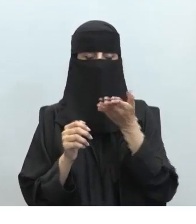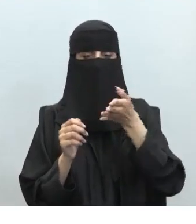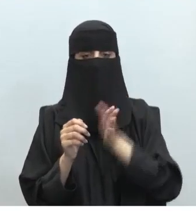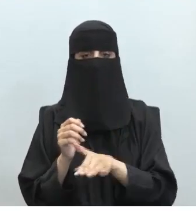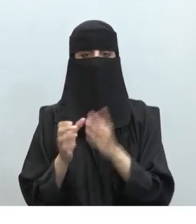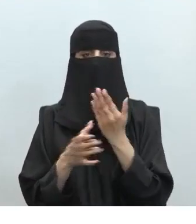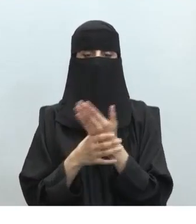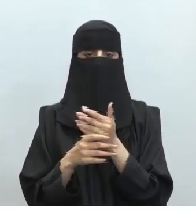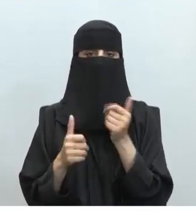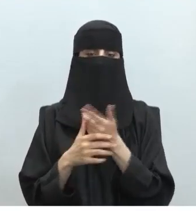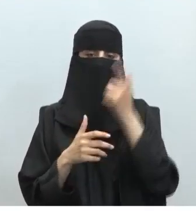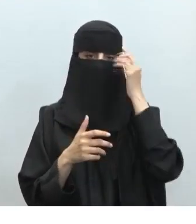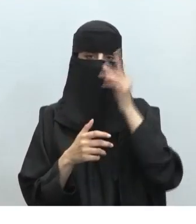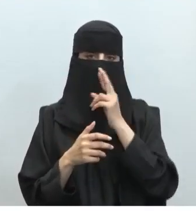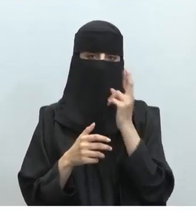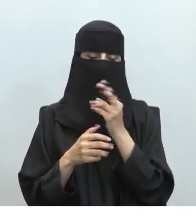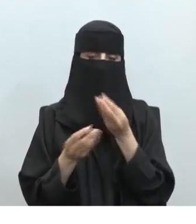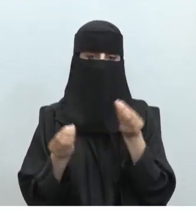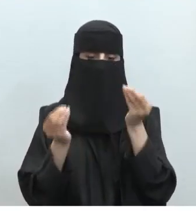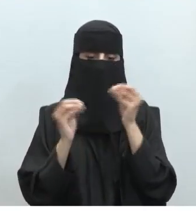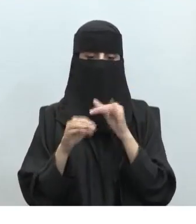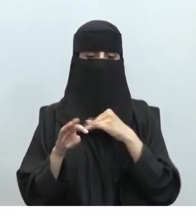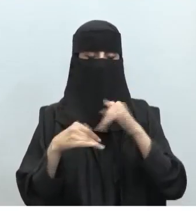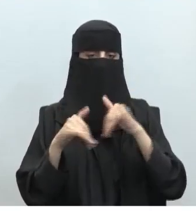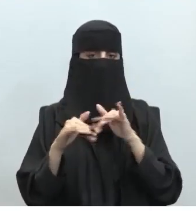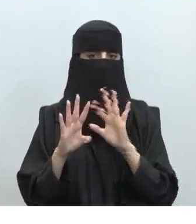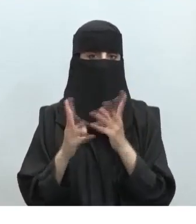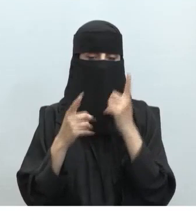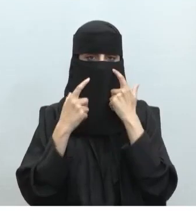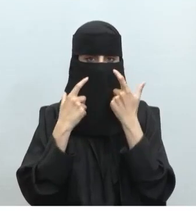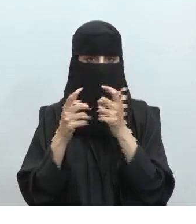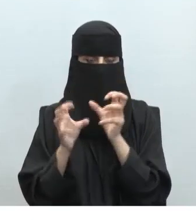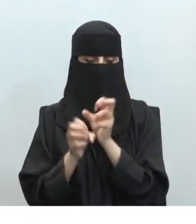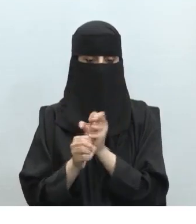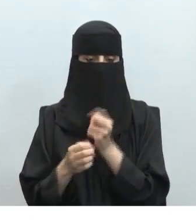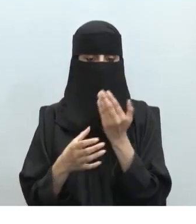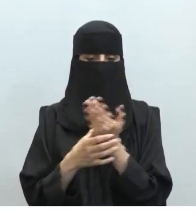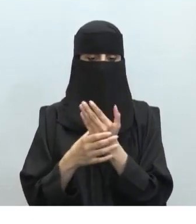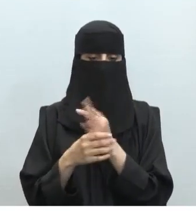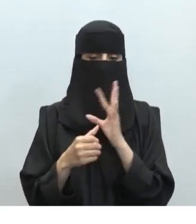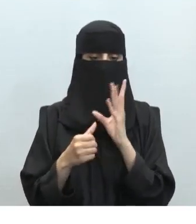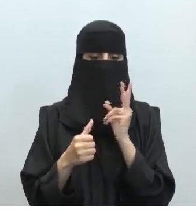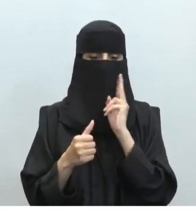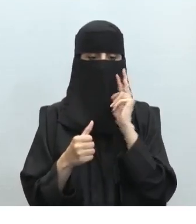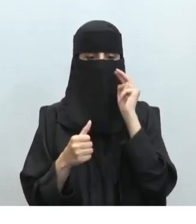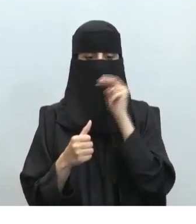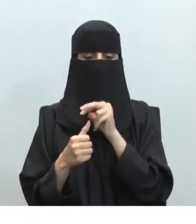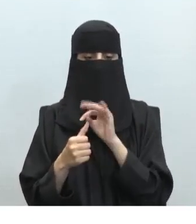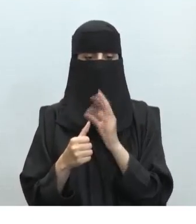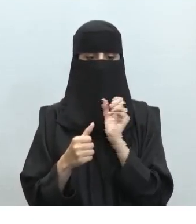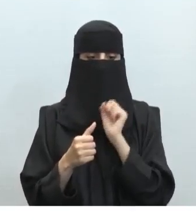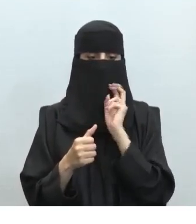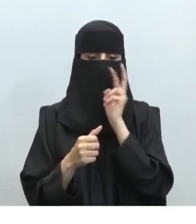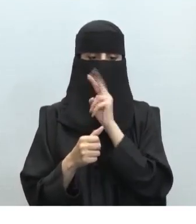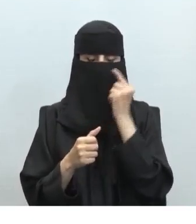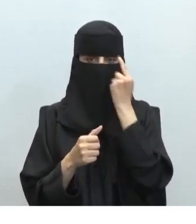سنوات ثم يتعرض للوفاه ايضا من ابرز الطرق التشخيصيه التي ممكن للاطباء ان يتعرفوا على هذا المرض مثل ما يبرز معنا هنا ونحن